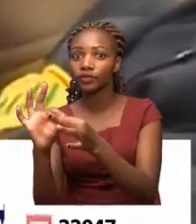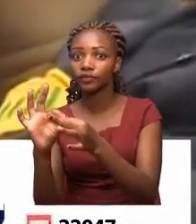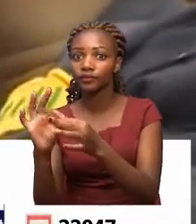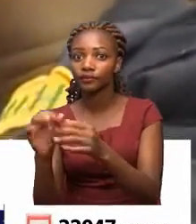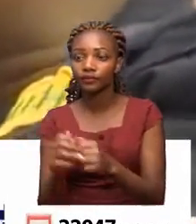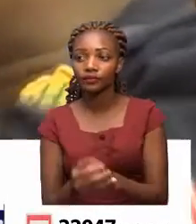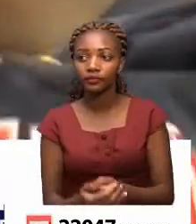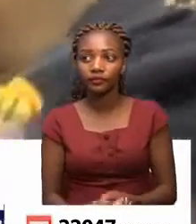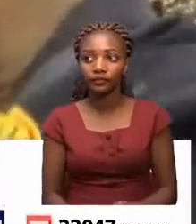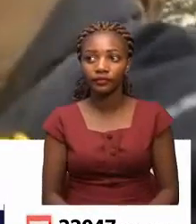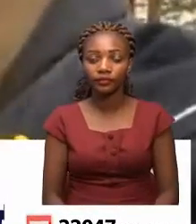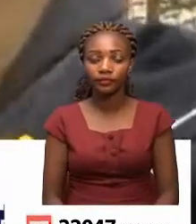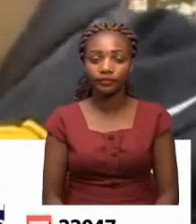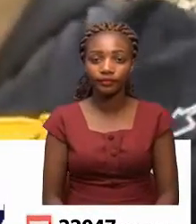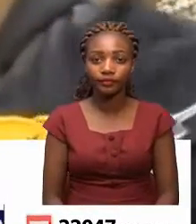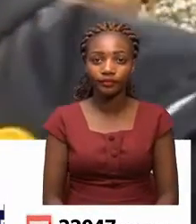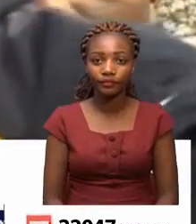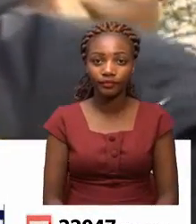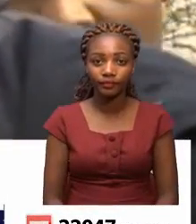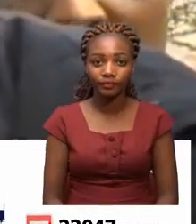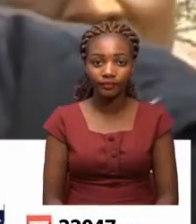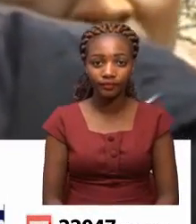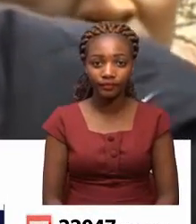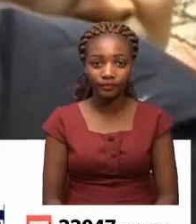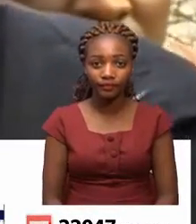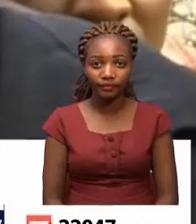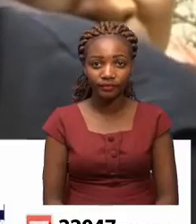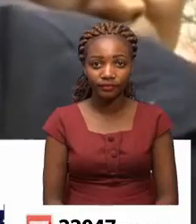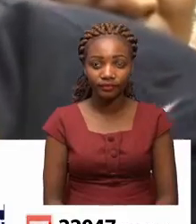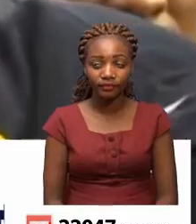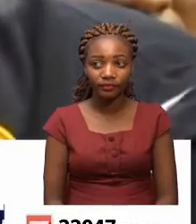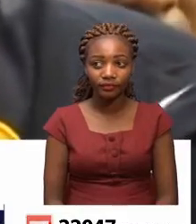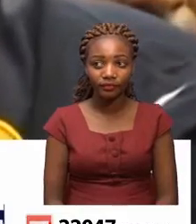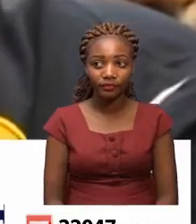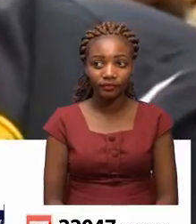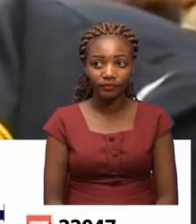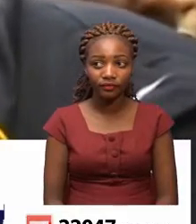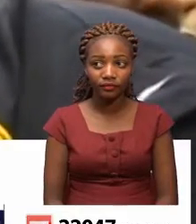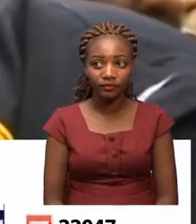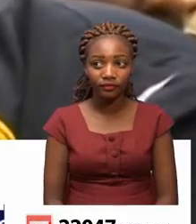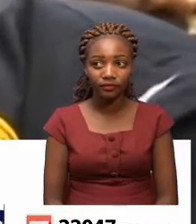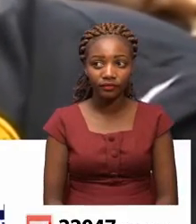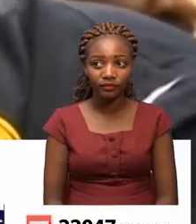nyumba 10 billion excelence zenda kub hi